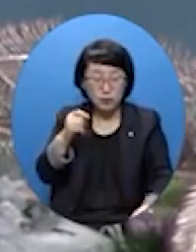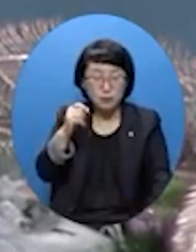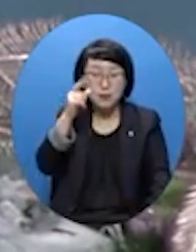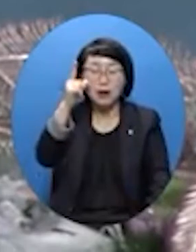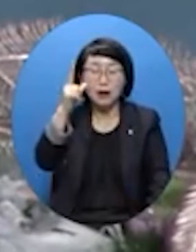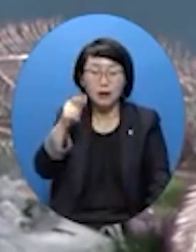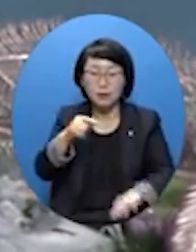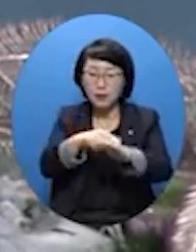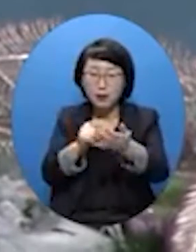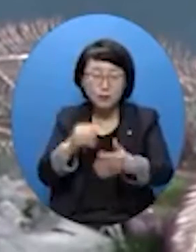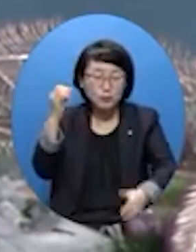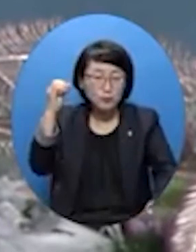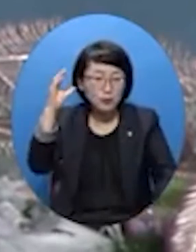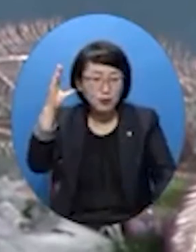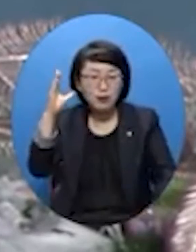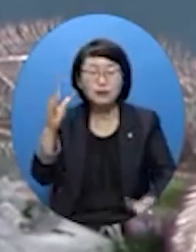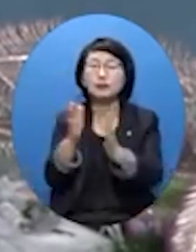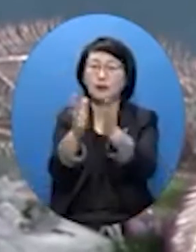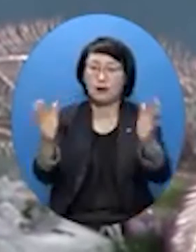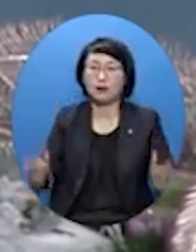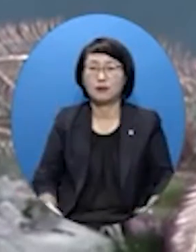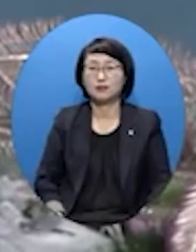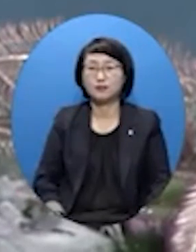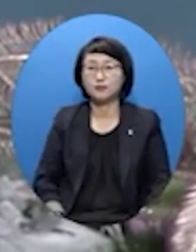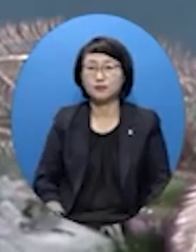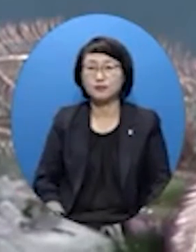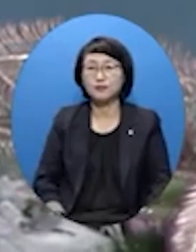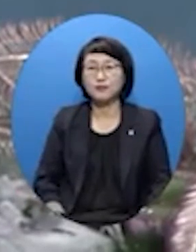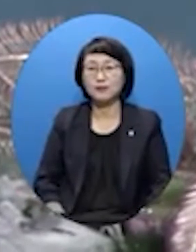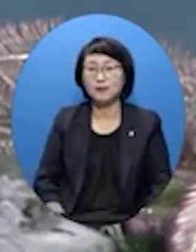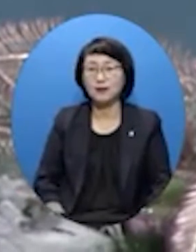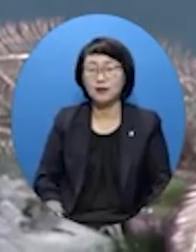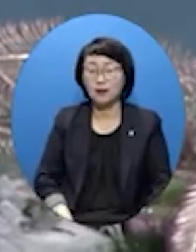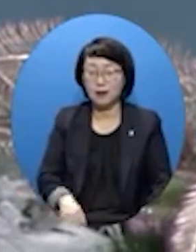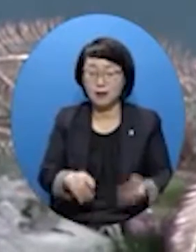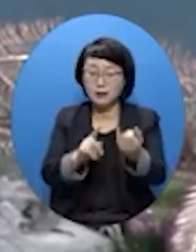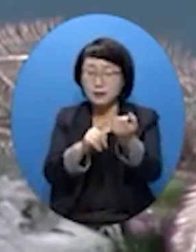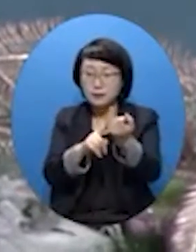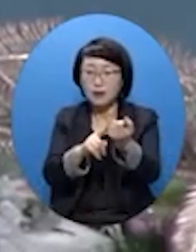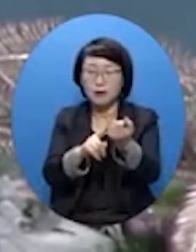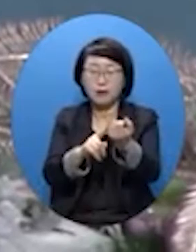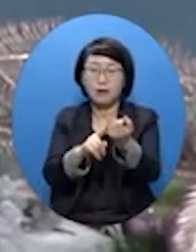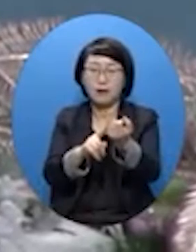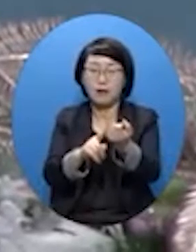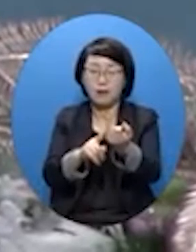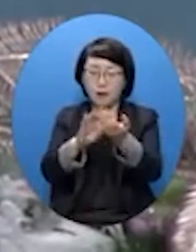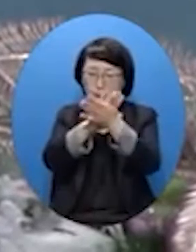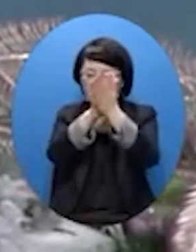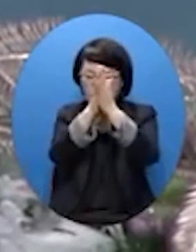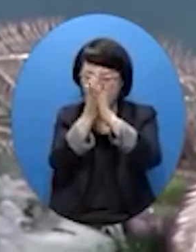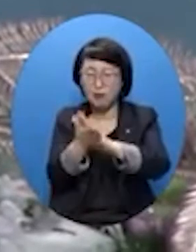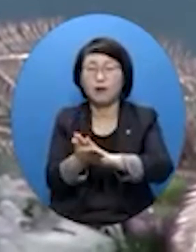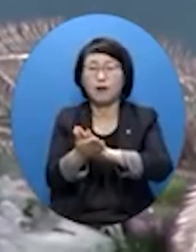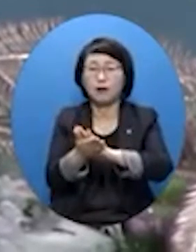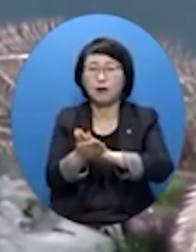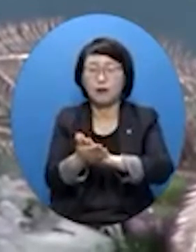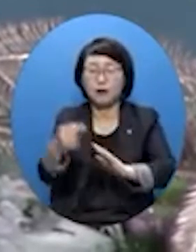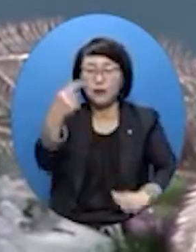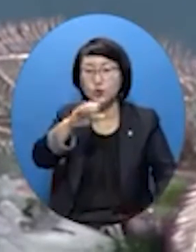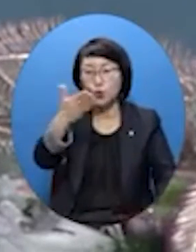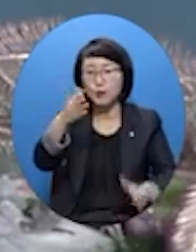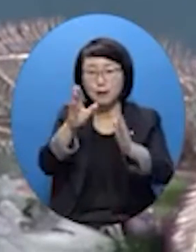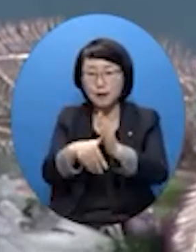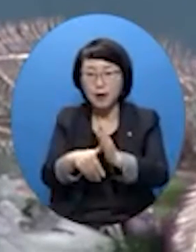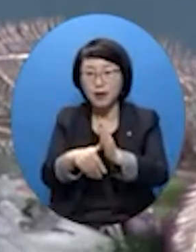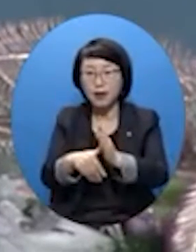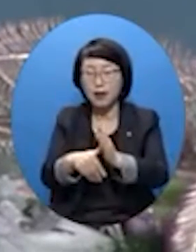귀를 듣기 시작했습니다. 그래서 하루가 다르게 그녀가 변화되었고 1900년에